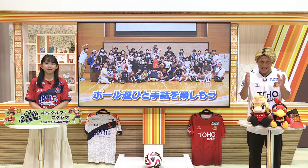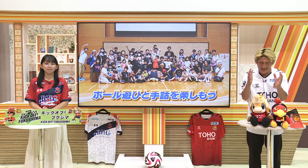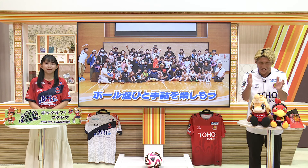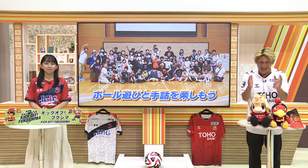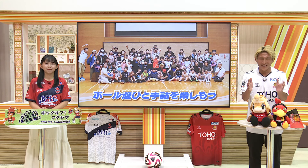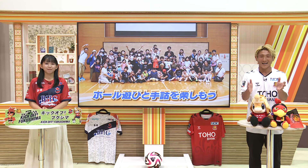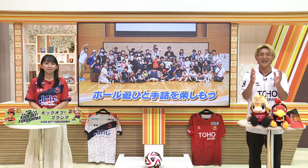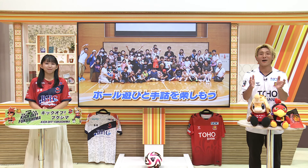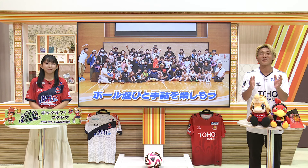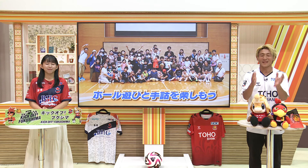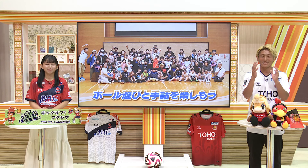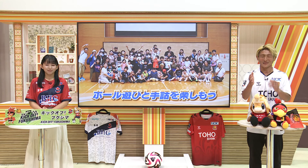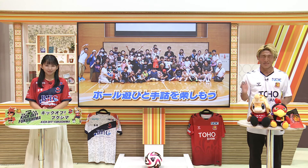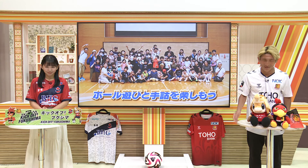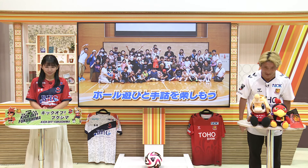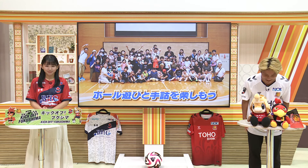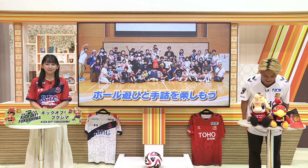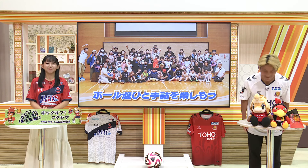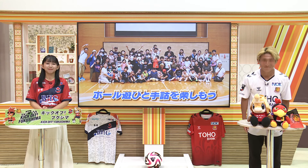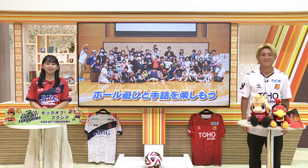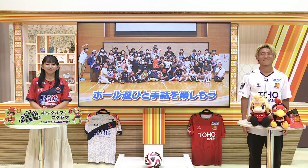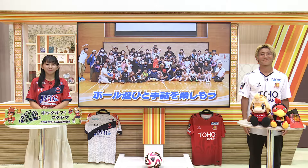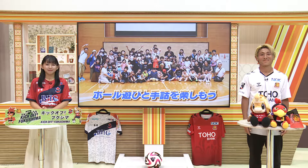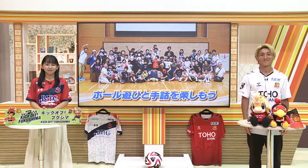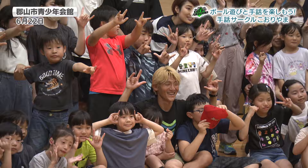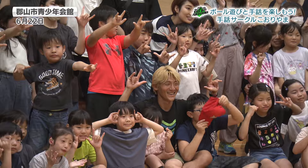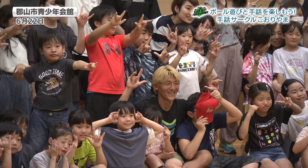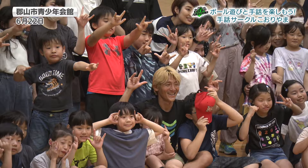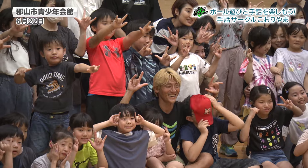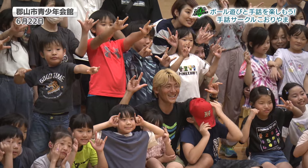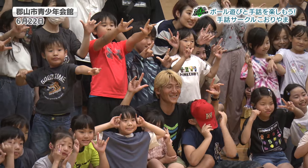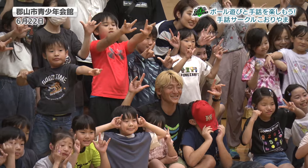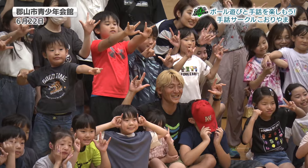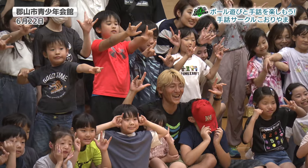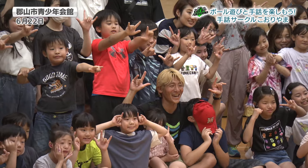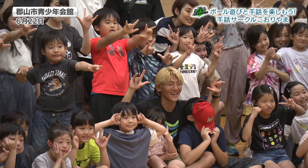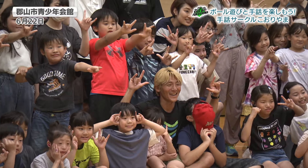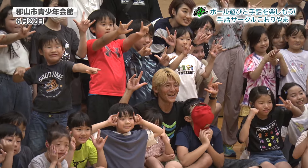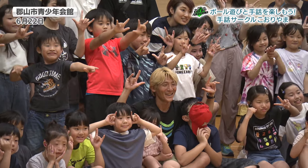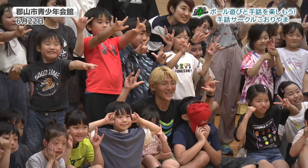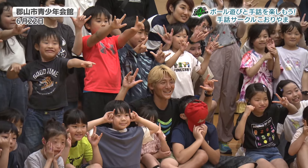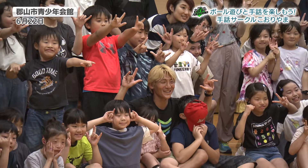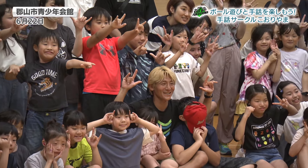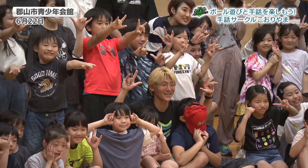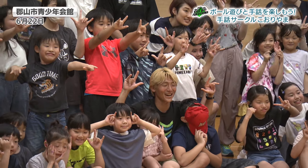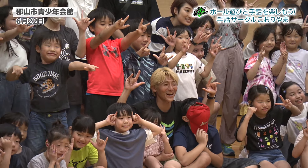く、みんなが笑顔になるイベントです。 いい顔して、